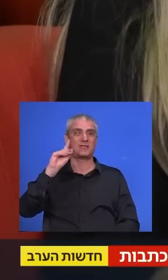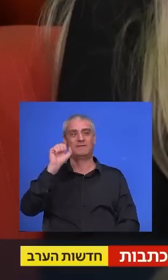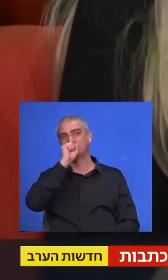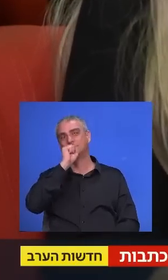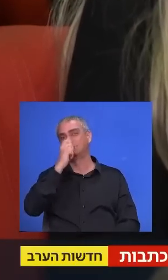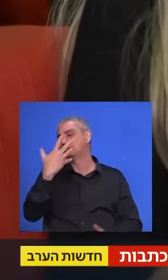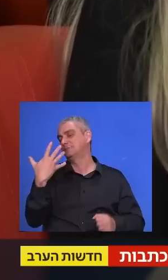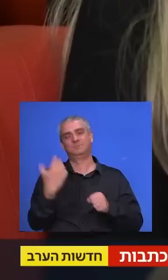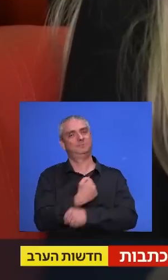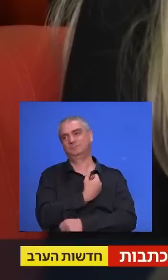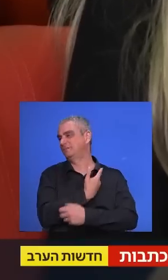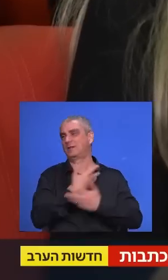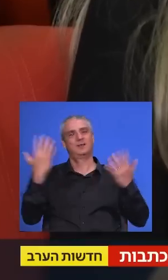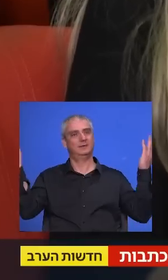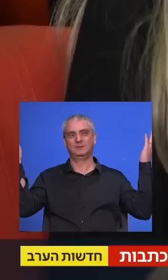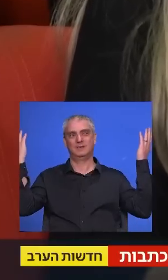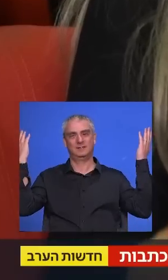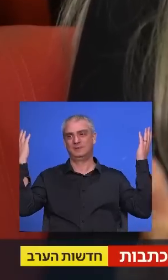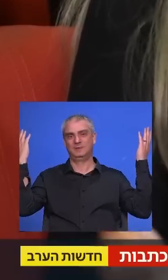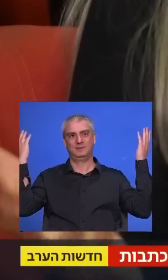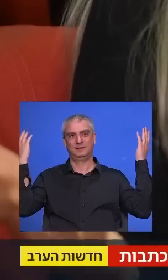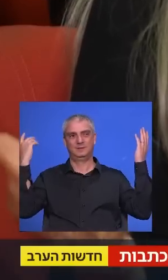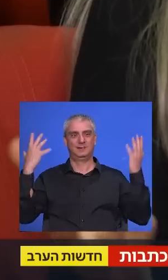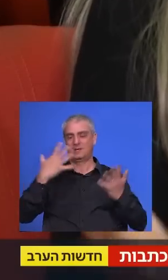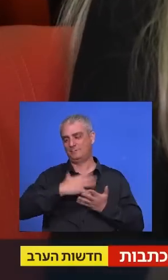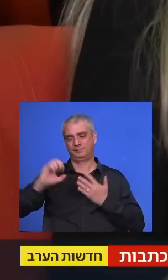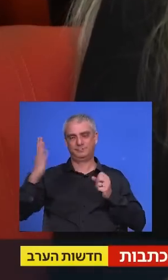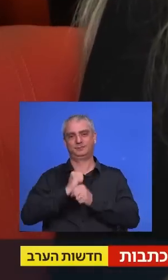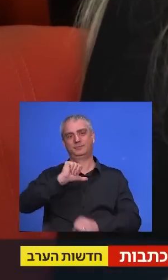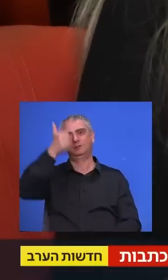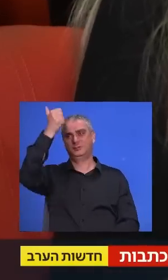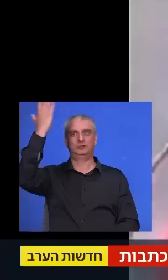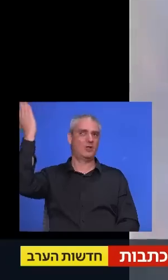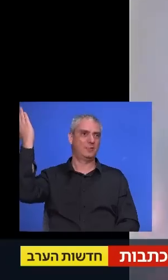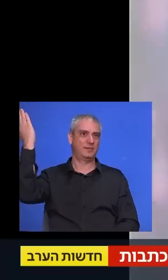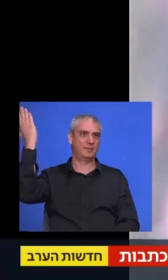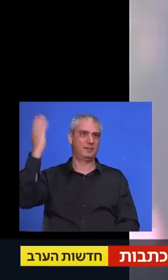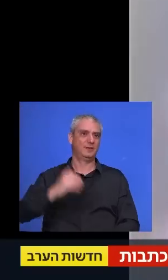עם נוסחה מנצחת ולקחה את המקום הראשון.